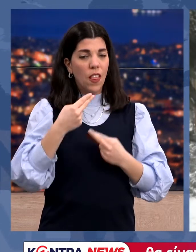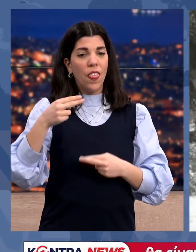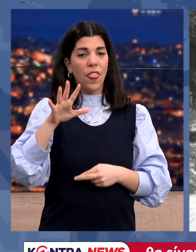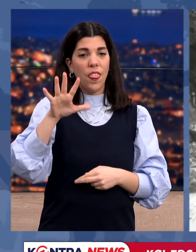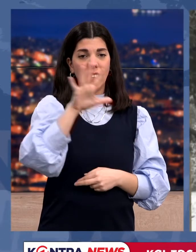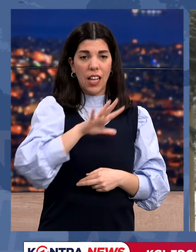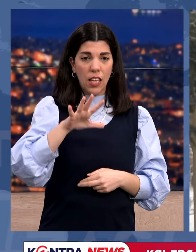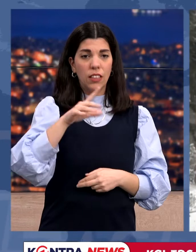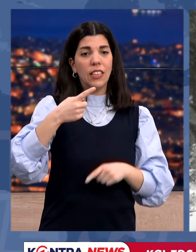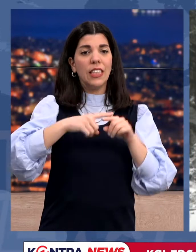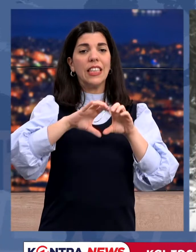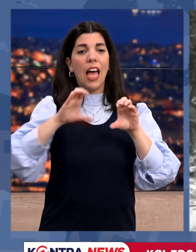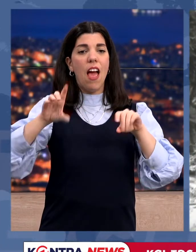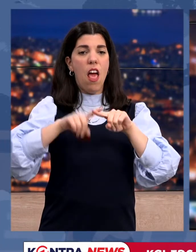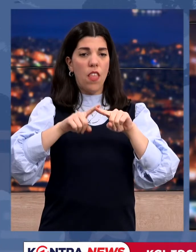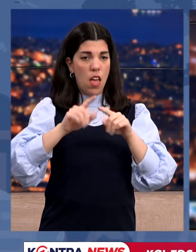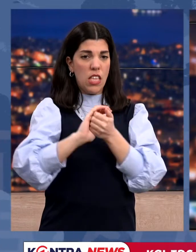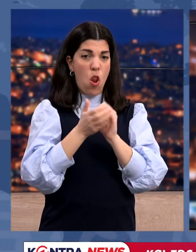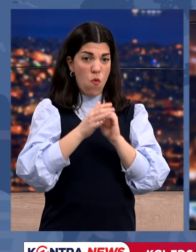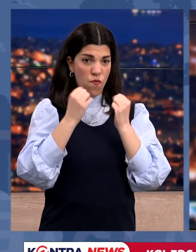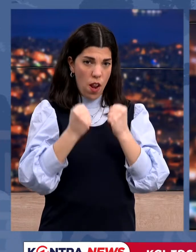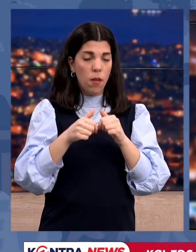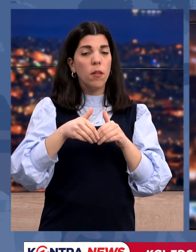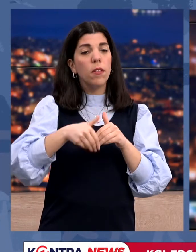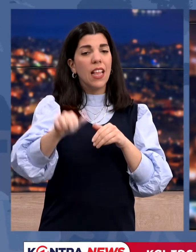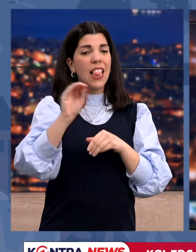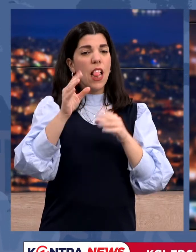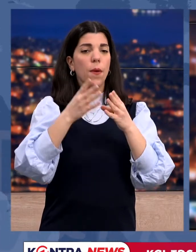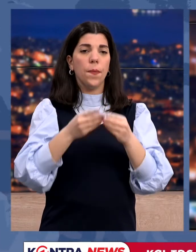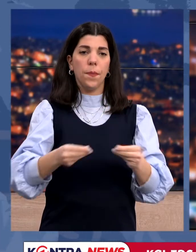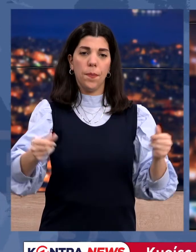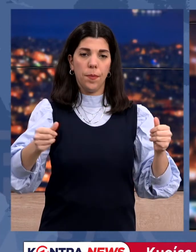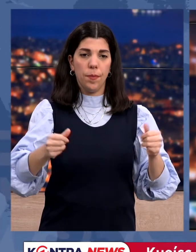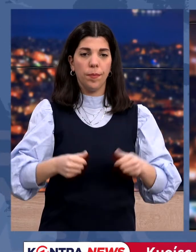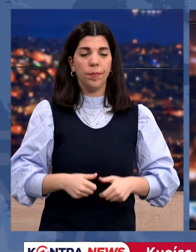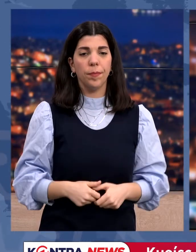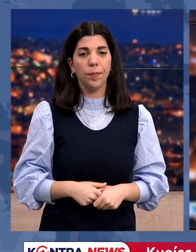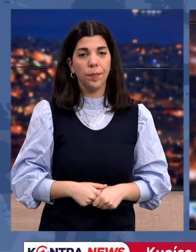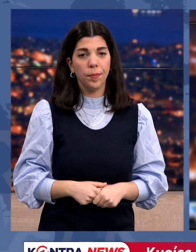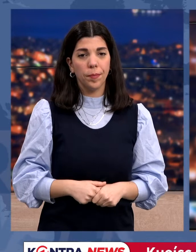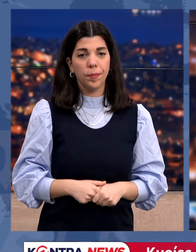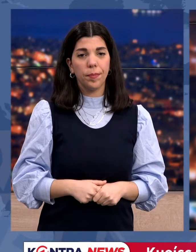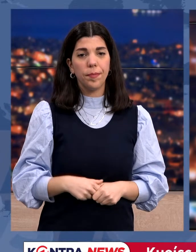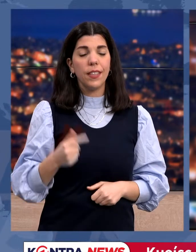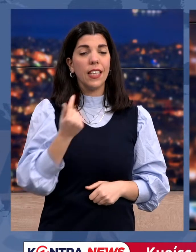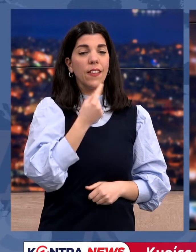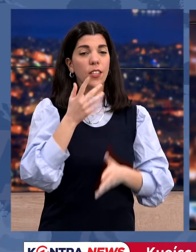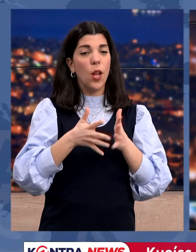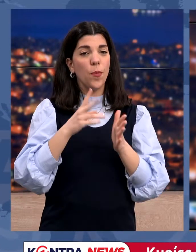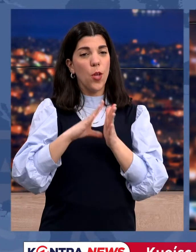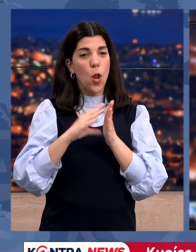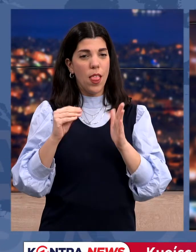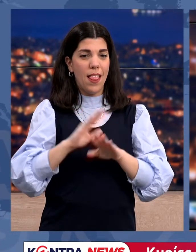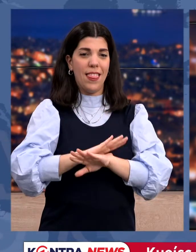της λίας και της στερεάς τα φαινόμενα θα υποχωρήσουν από την τετάρτη κυρίες και κύριοι εδώ